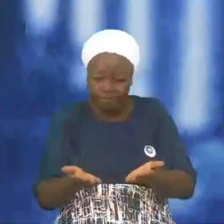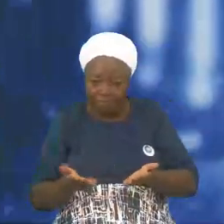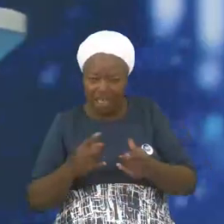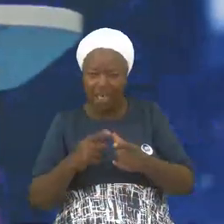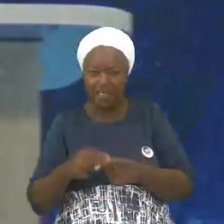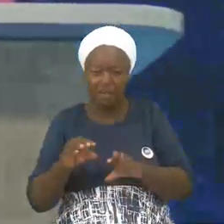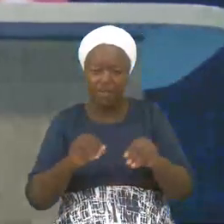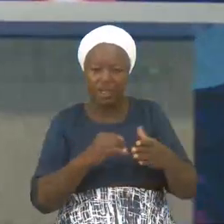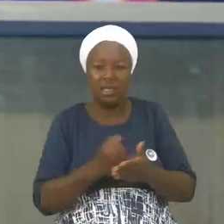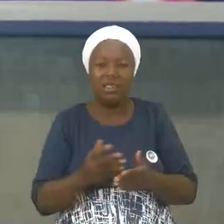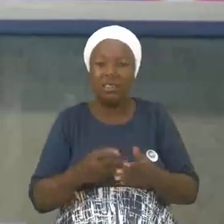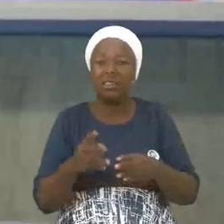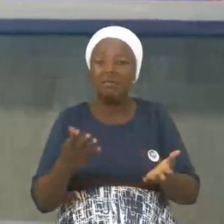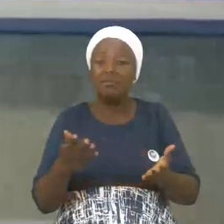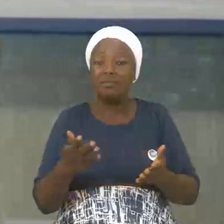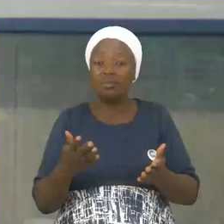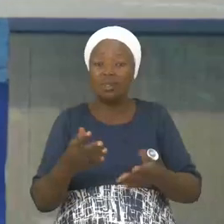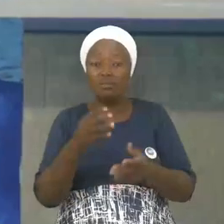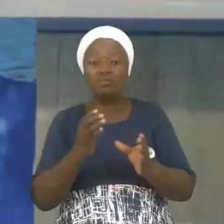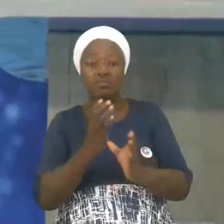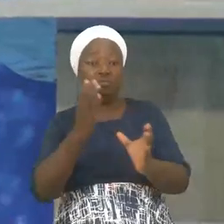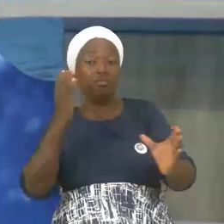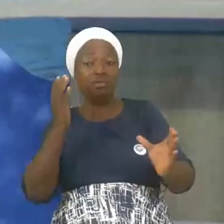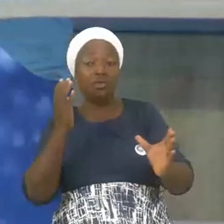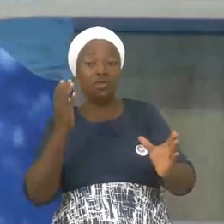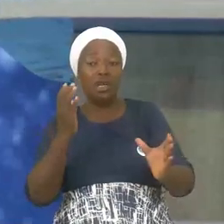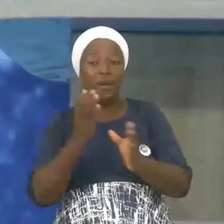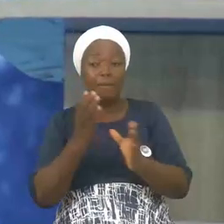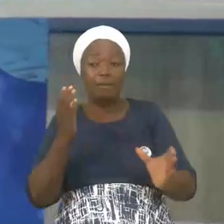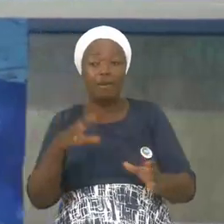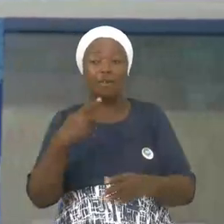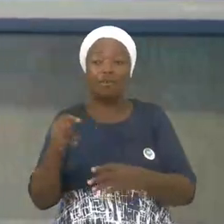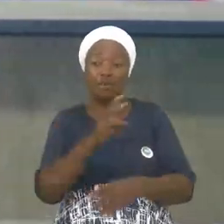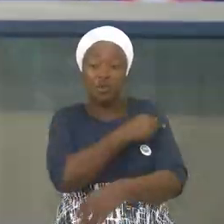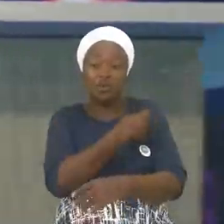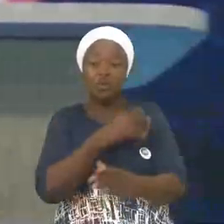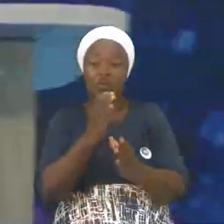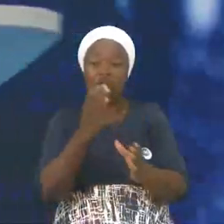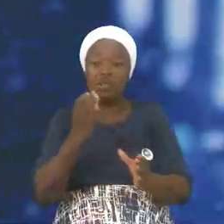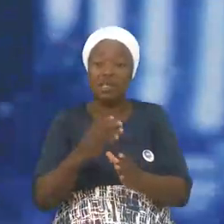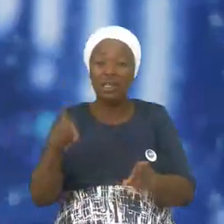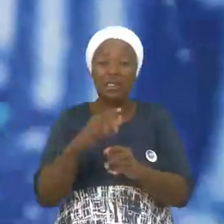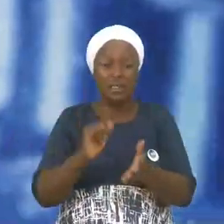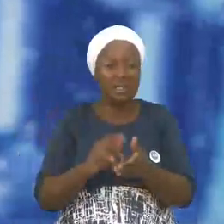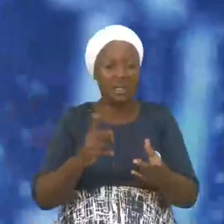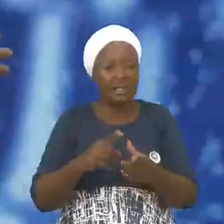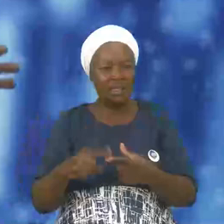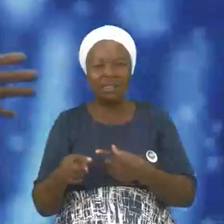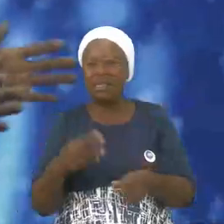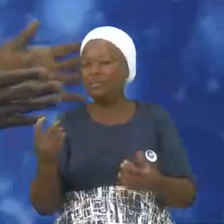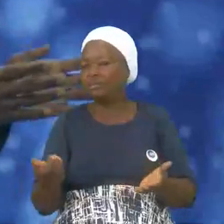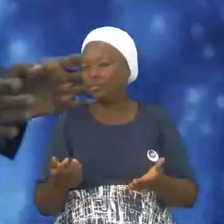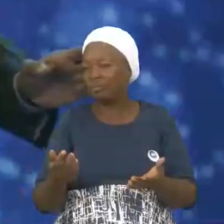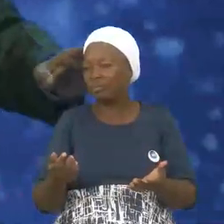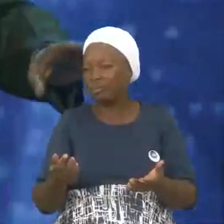ils ont mis cette femme-là sur une civière. Et ils l'ont mis dans l'ambulance. Et ils sont venus à l'église.